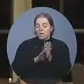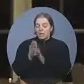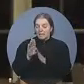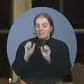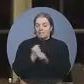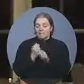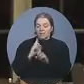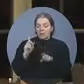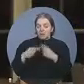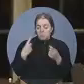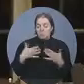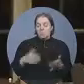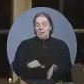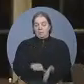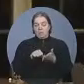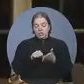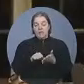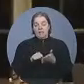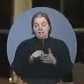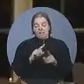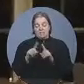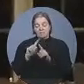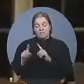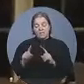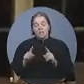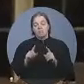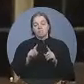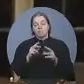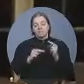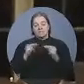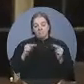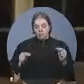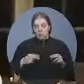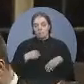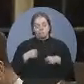accomplis sont impressionnants sur plusieurs niveaux. Nous livrons la marchandise encore.